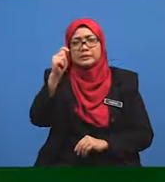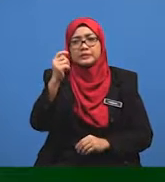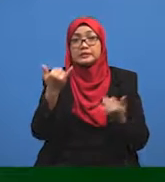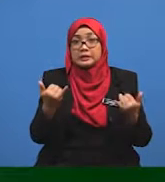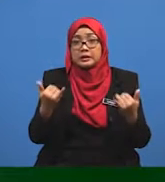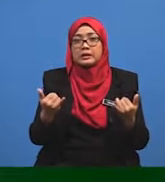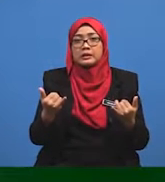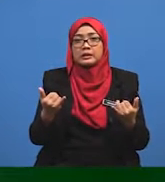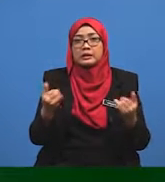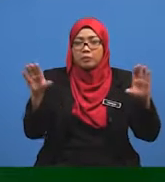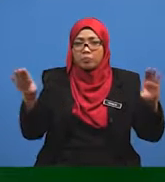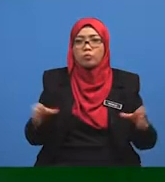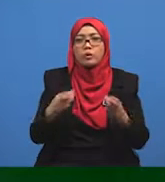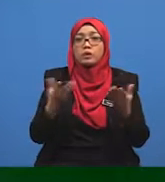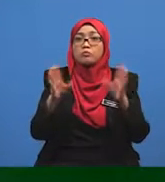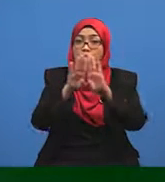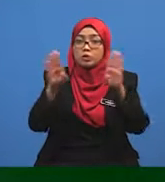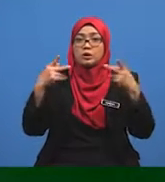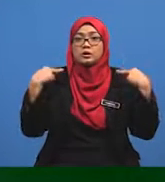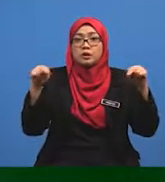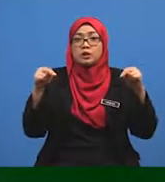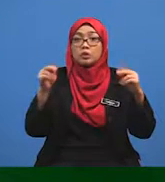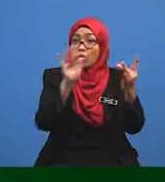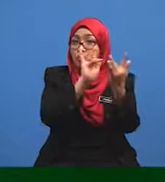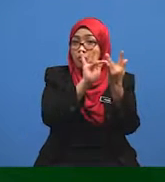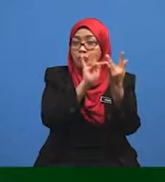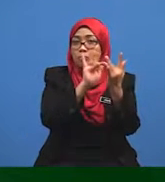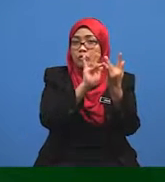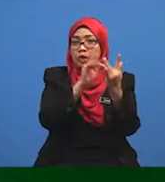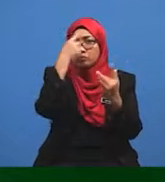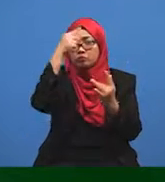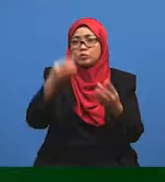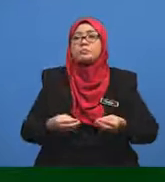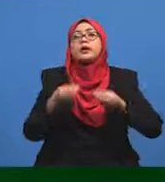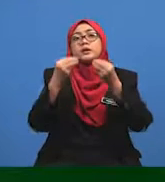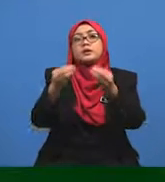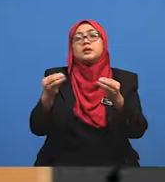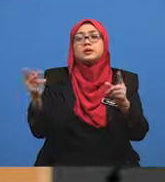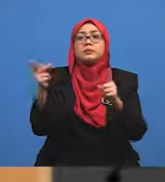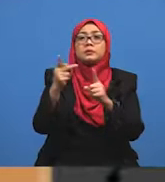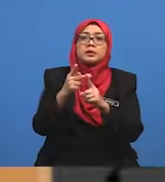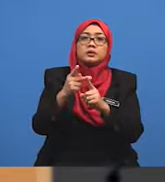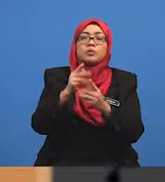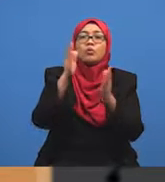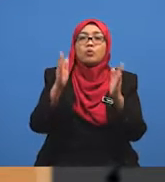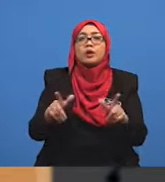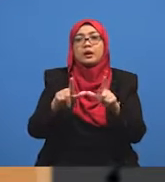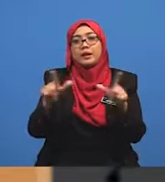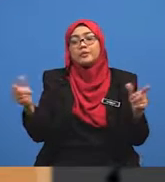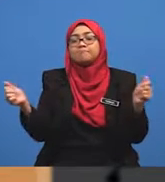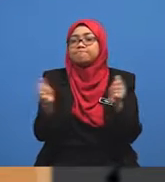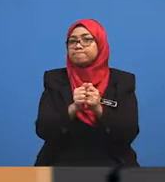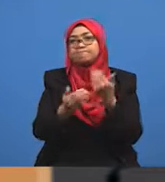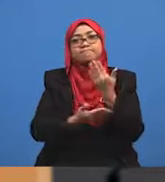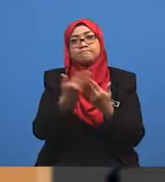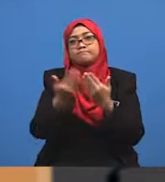yang melakukan perniagaan secara online untuk memberi perkhidmatan kepada orang ramai. Yang seterusnya, murid-murid,